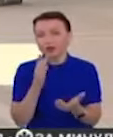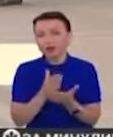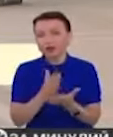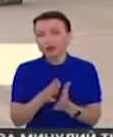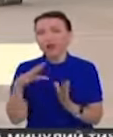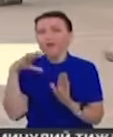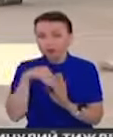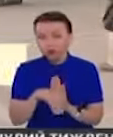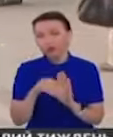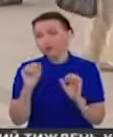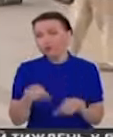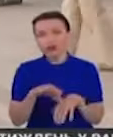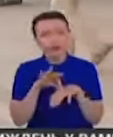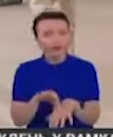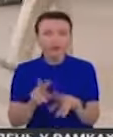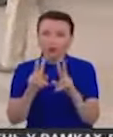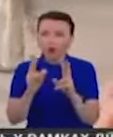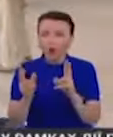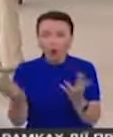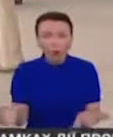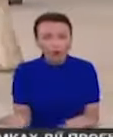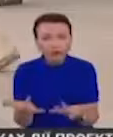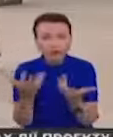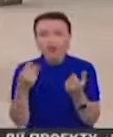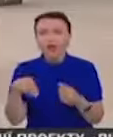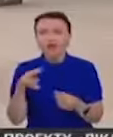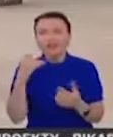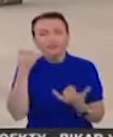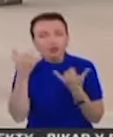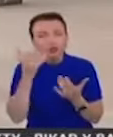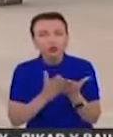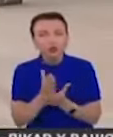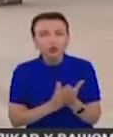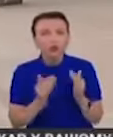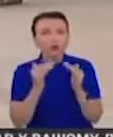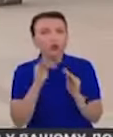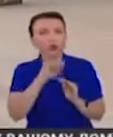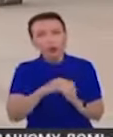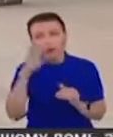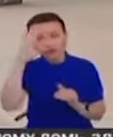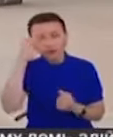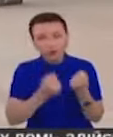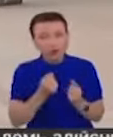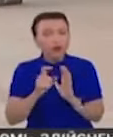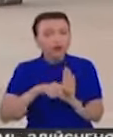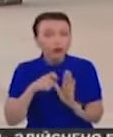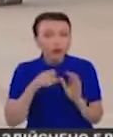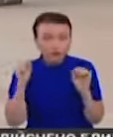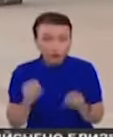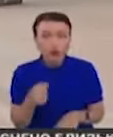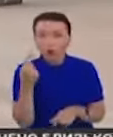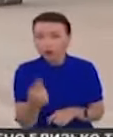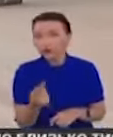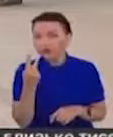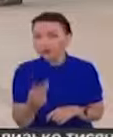В том числе можно провести обыск, обыски в диспетчерской службе, обыск дома у этого водителя, допрашивать его один,